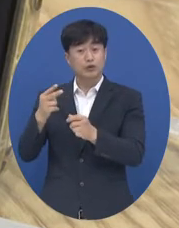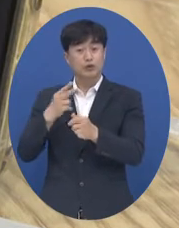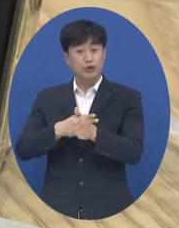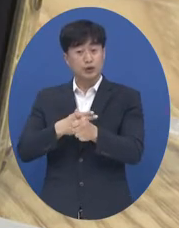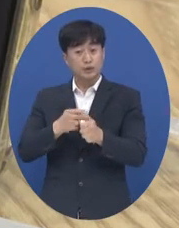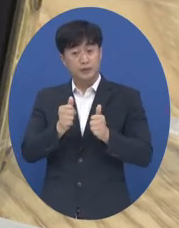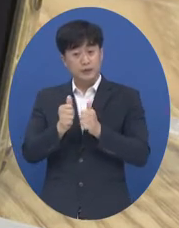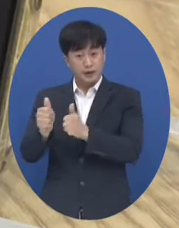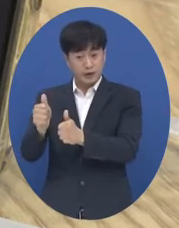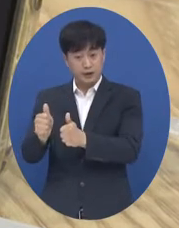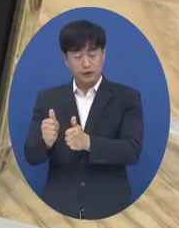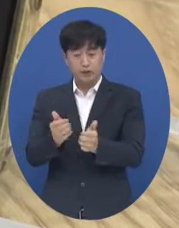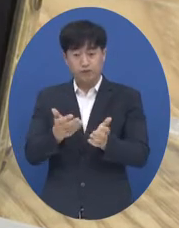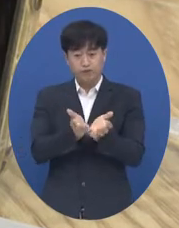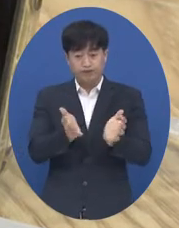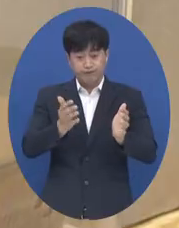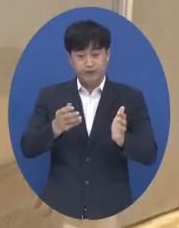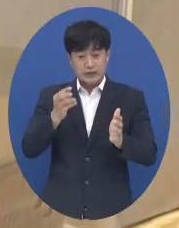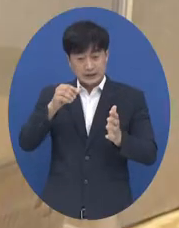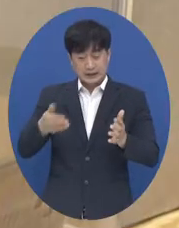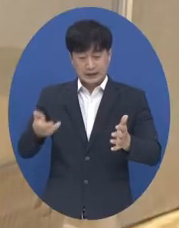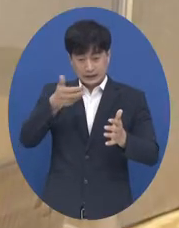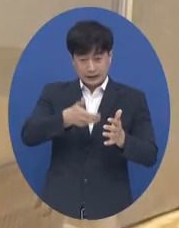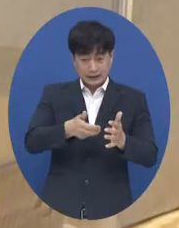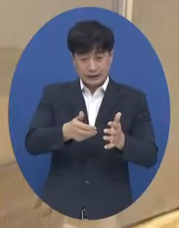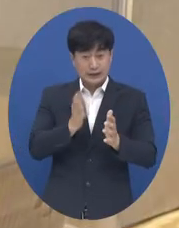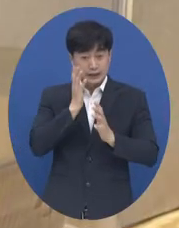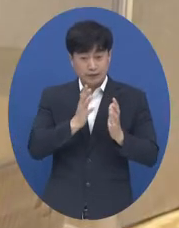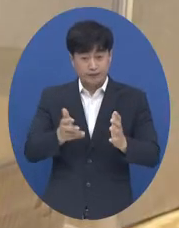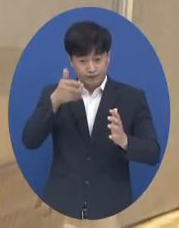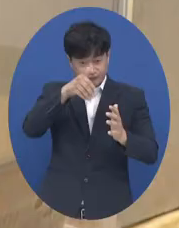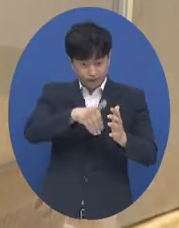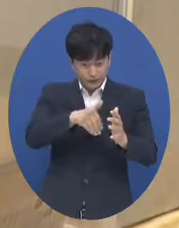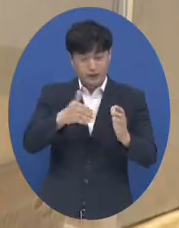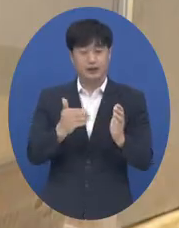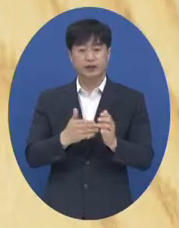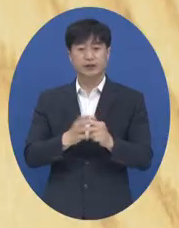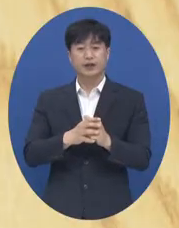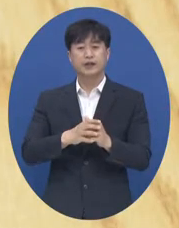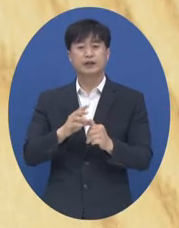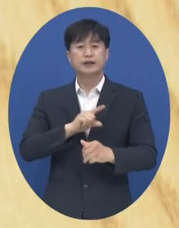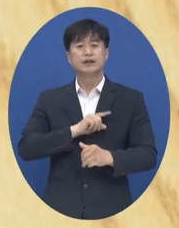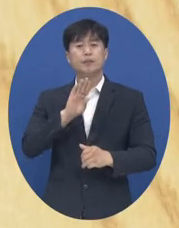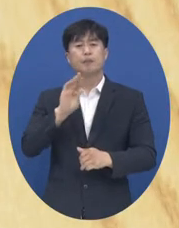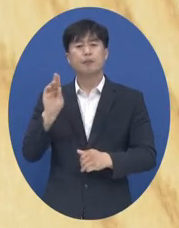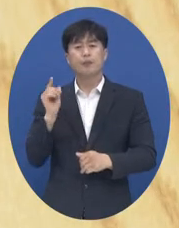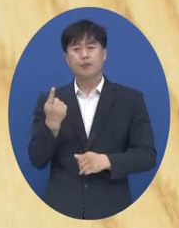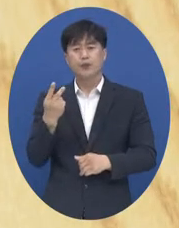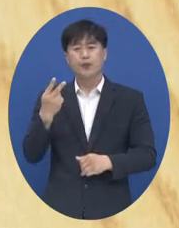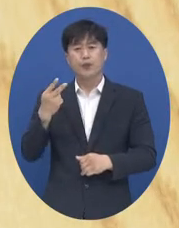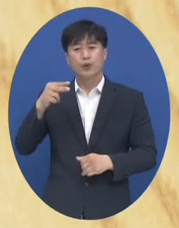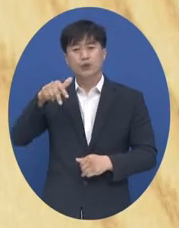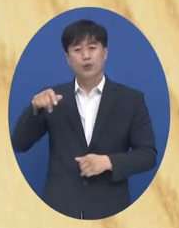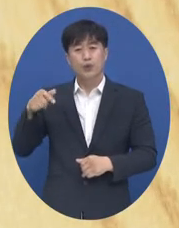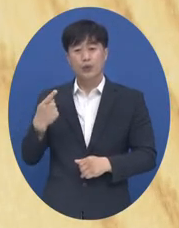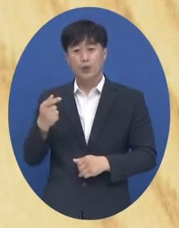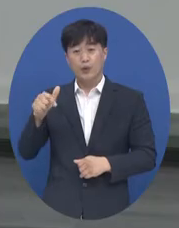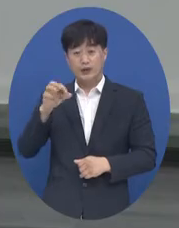다육 식물의 신호 넣으면 완성 표적 이라는 이름까지 지어 반려 심을 해버릴 만들었습니다